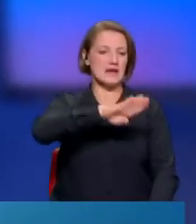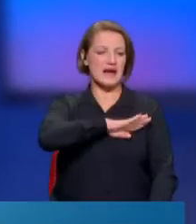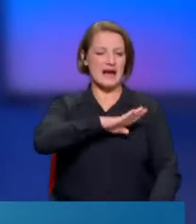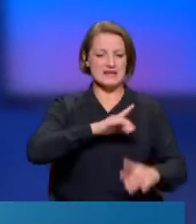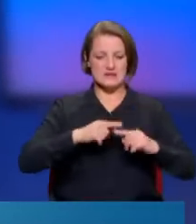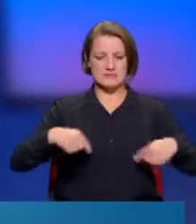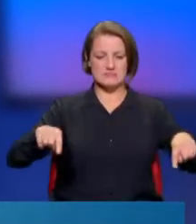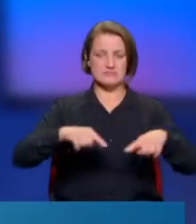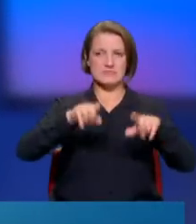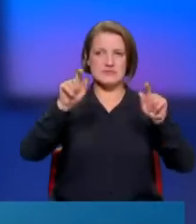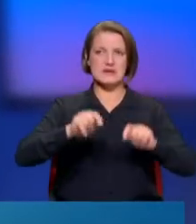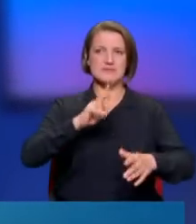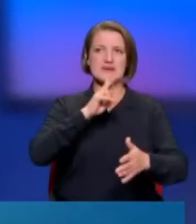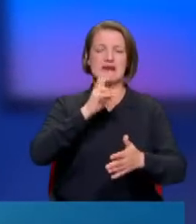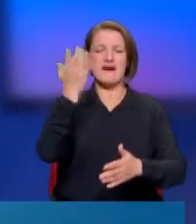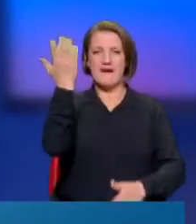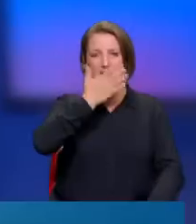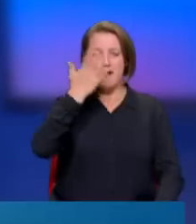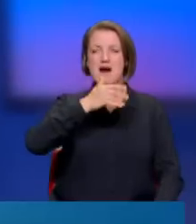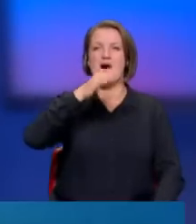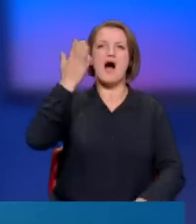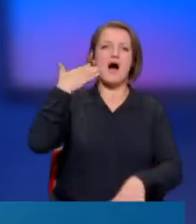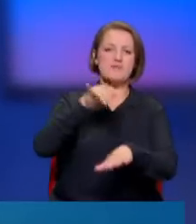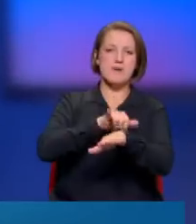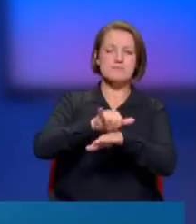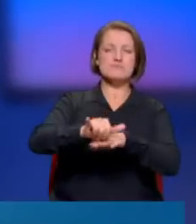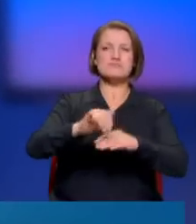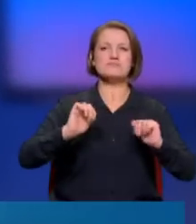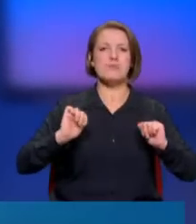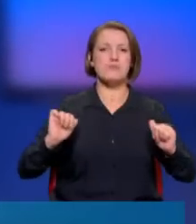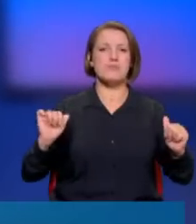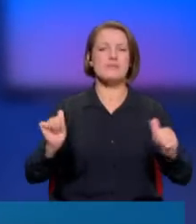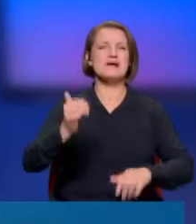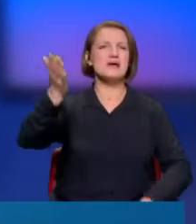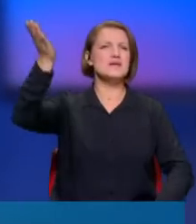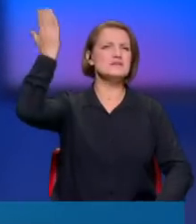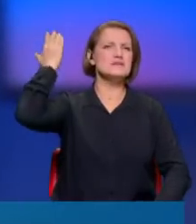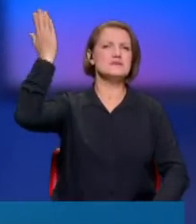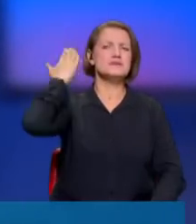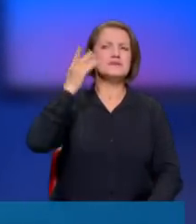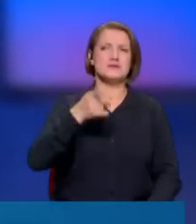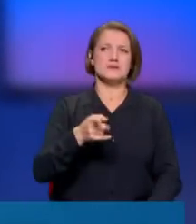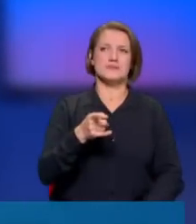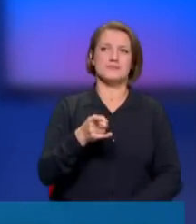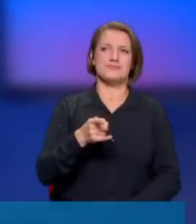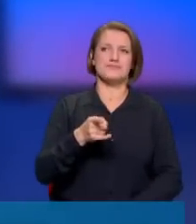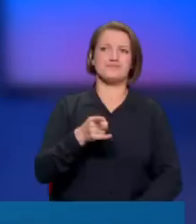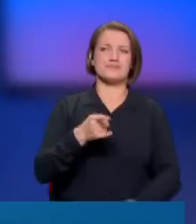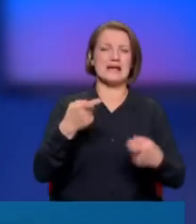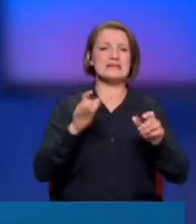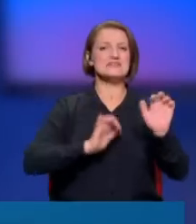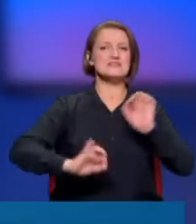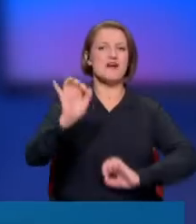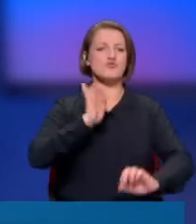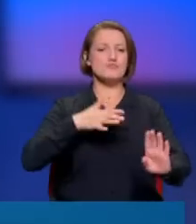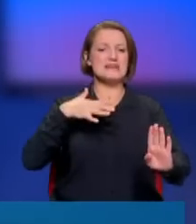şeridine uyguladığı kara deniz ve havadan abluk Kayla Aynen eski çağlardaki bu Savunma